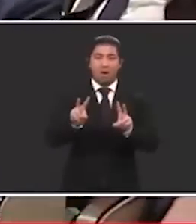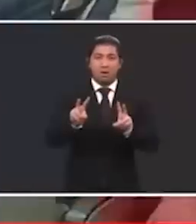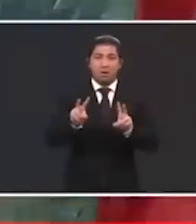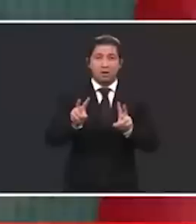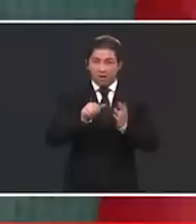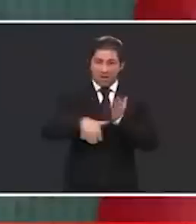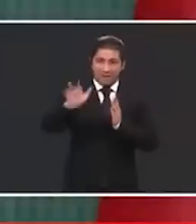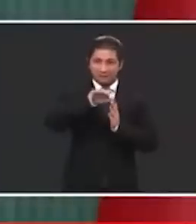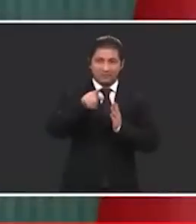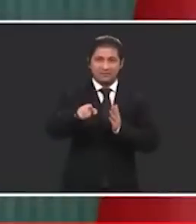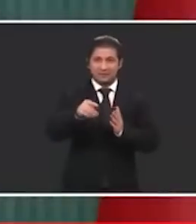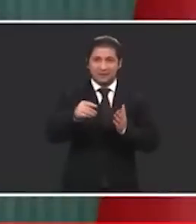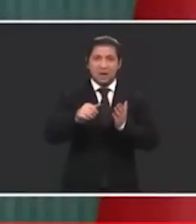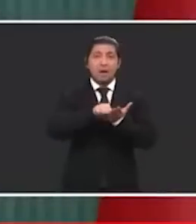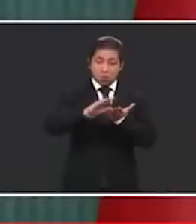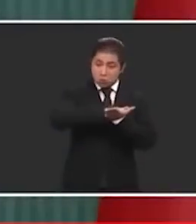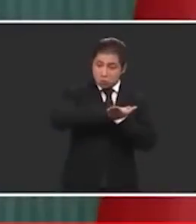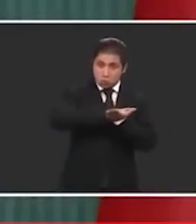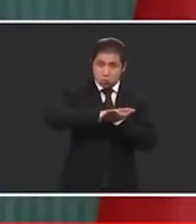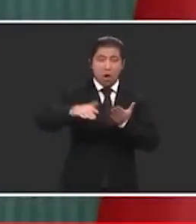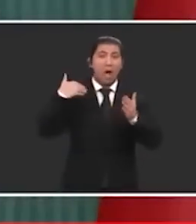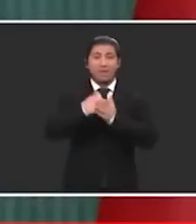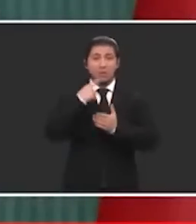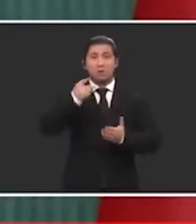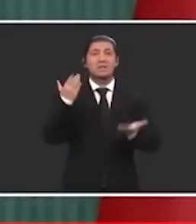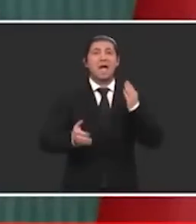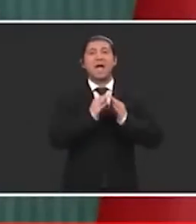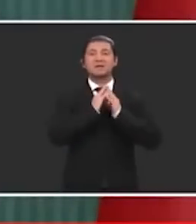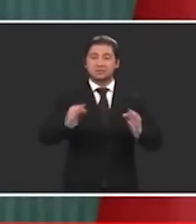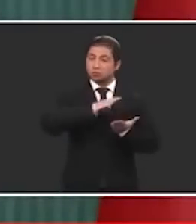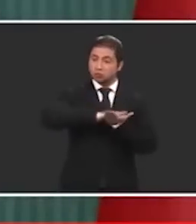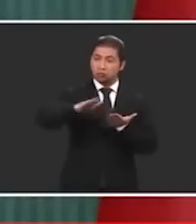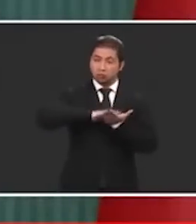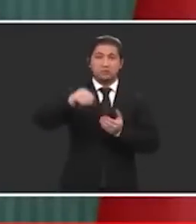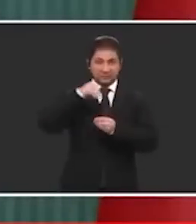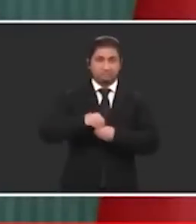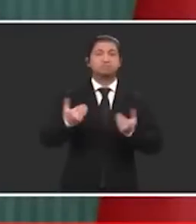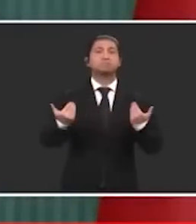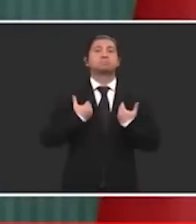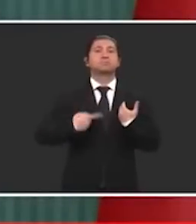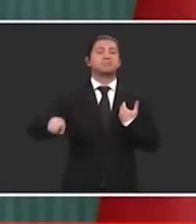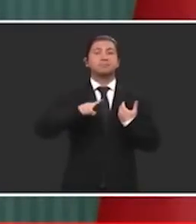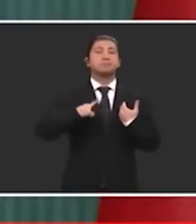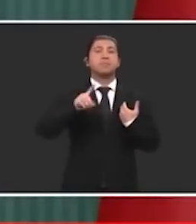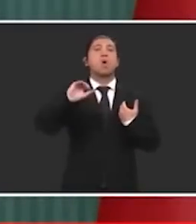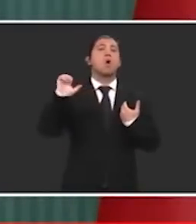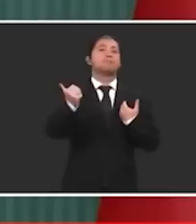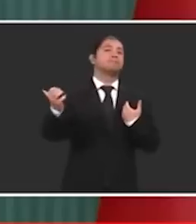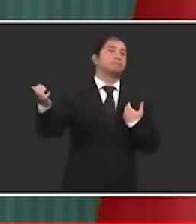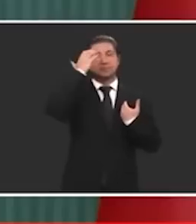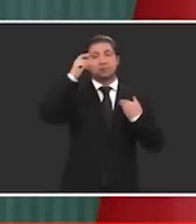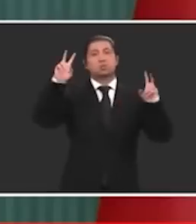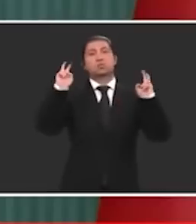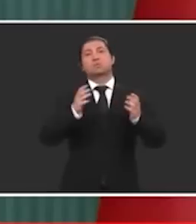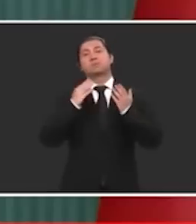ortadan çıkacağı ana kadar bu dengesizlikleri gidermek de bizim bir diğer